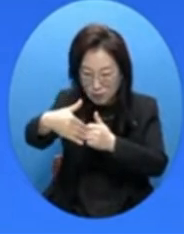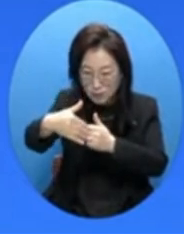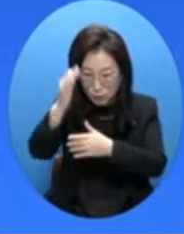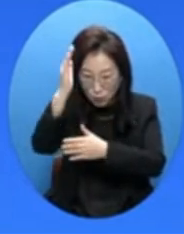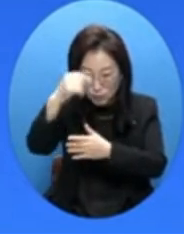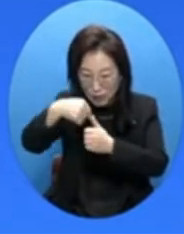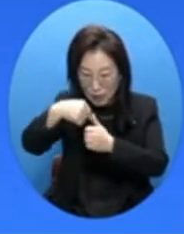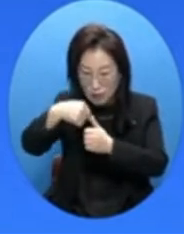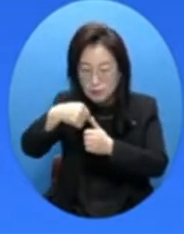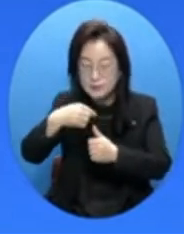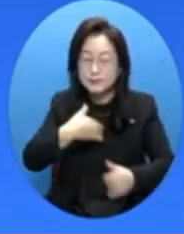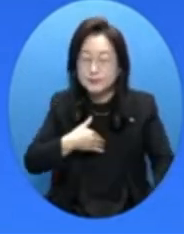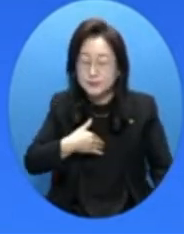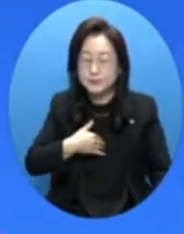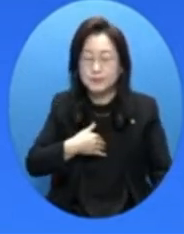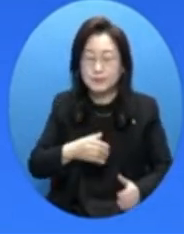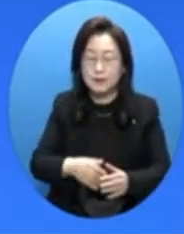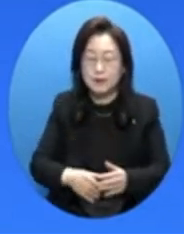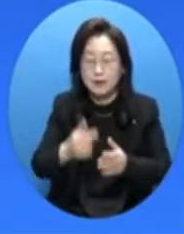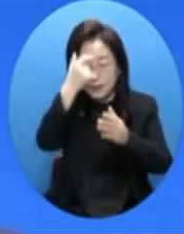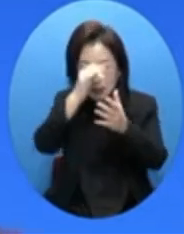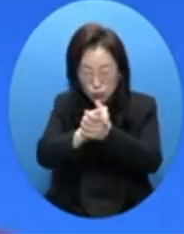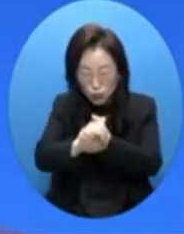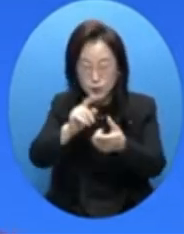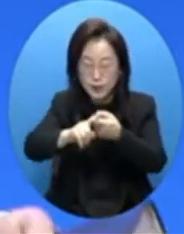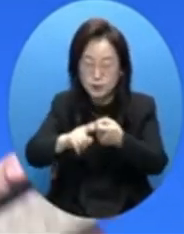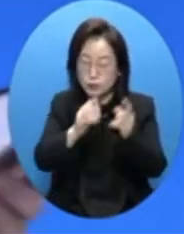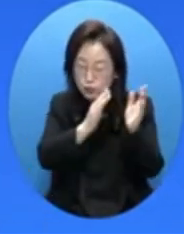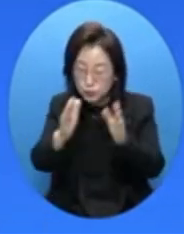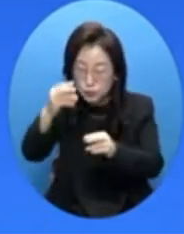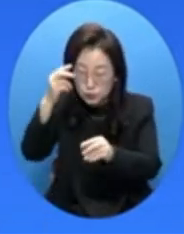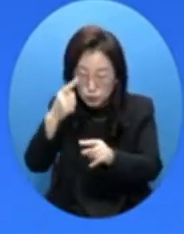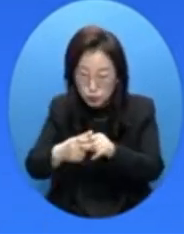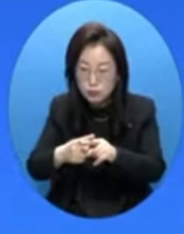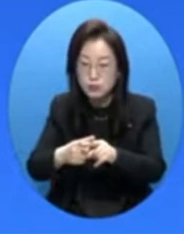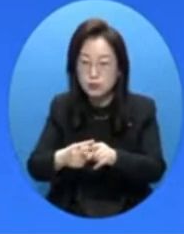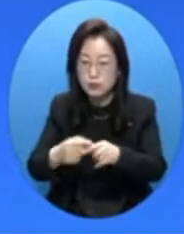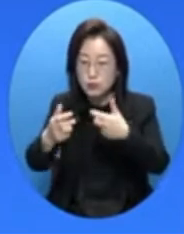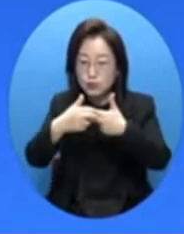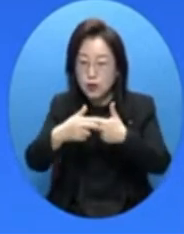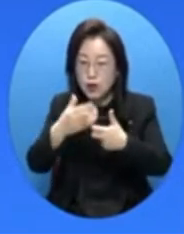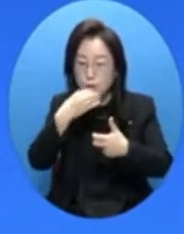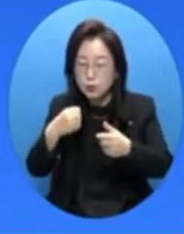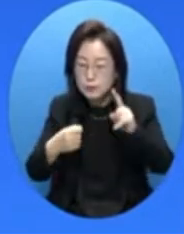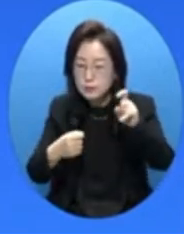목사님이 기도에 대해서 말씀을 준비하다가 누가복음 11장 13절에